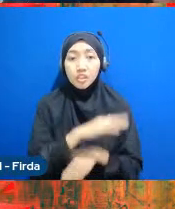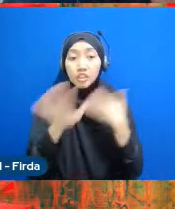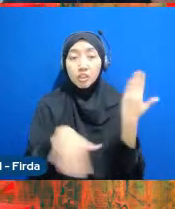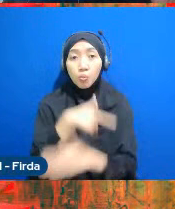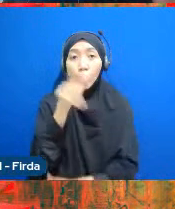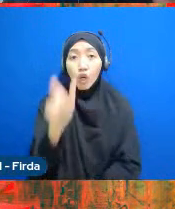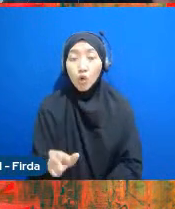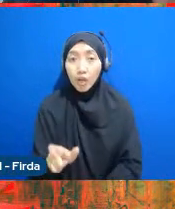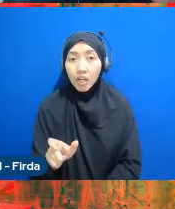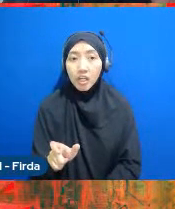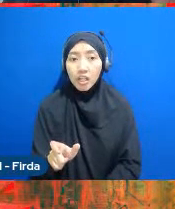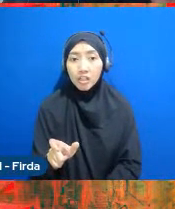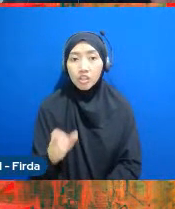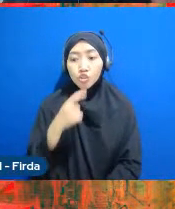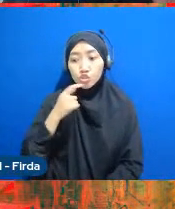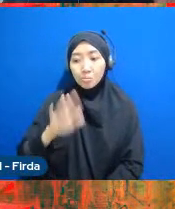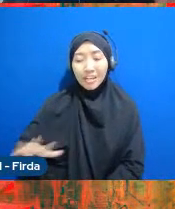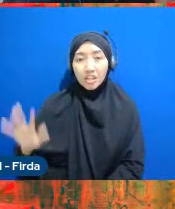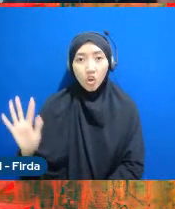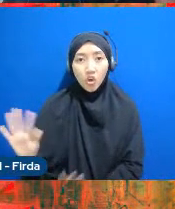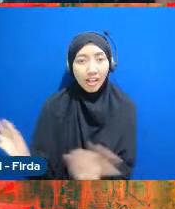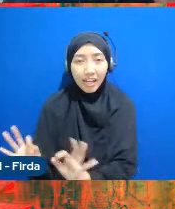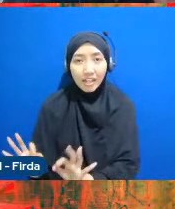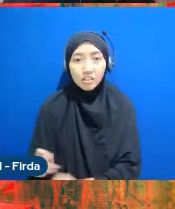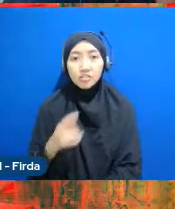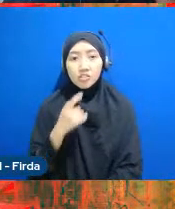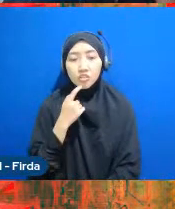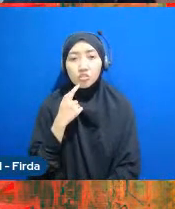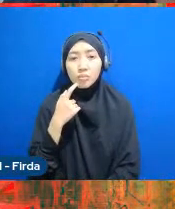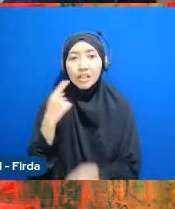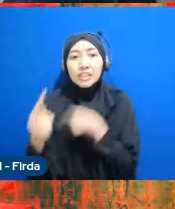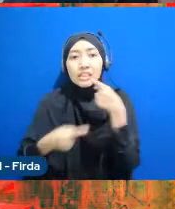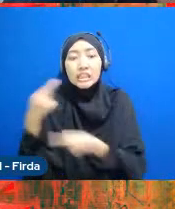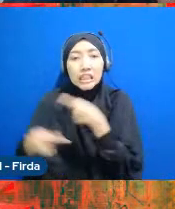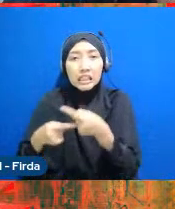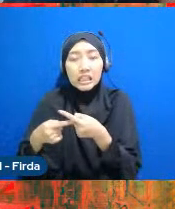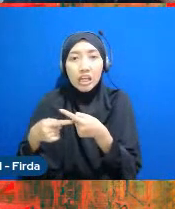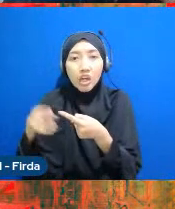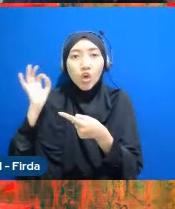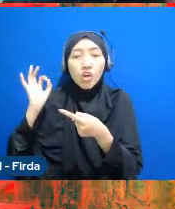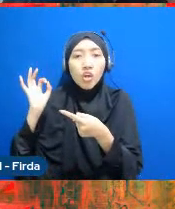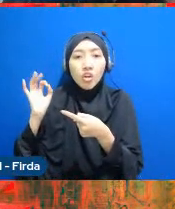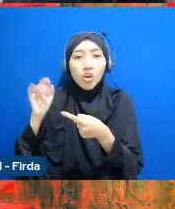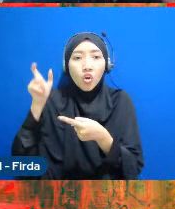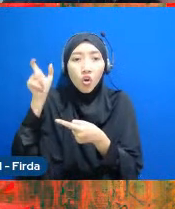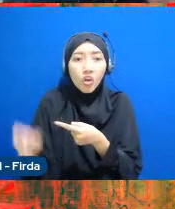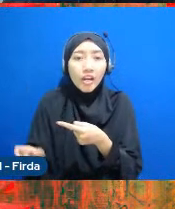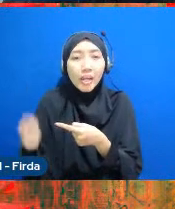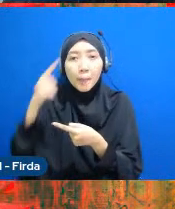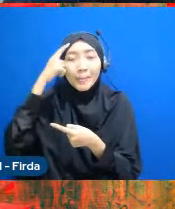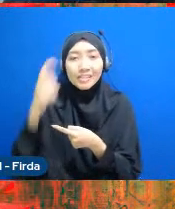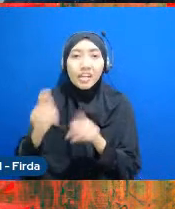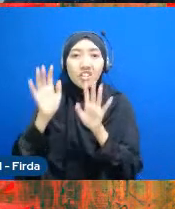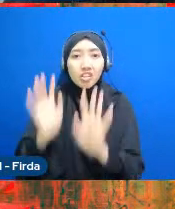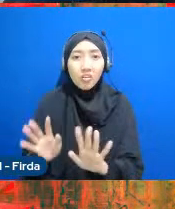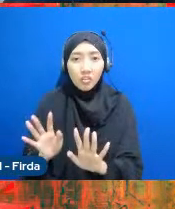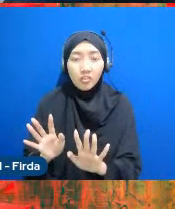orang, gak cuman anak-anak, itu cuma akan cerita ke orang yang dia percaya.